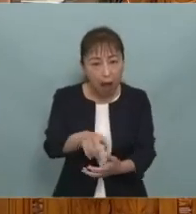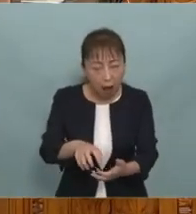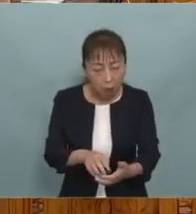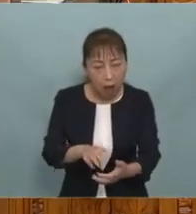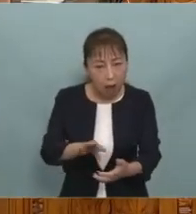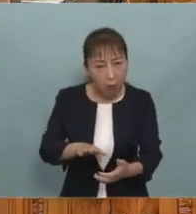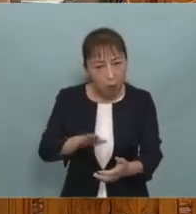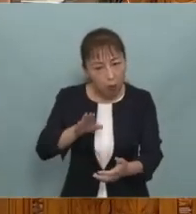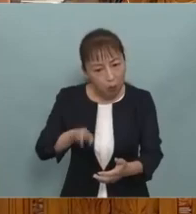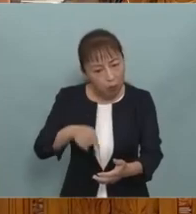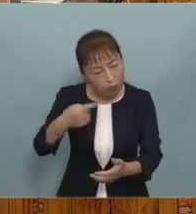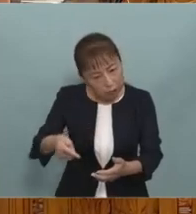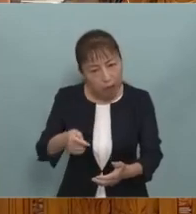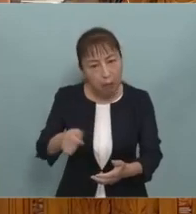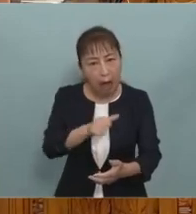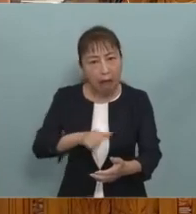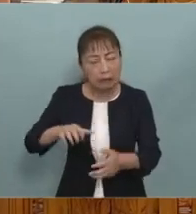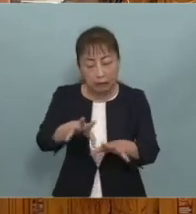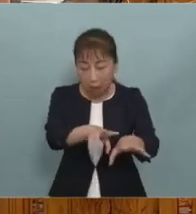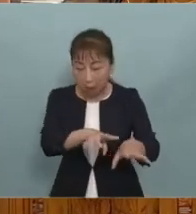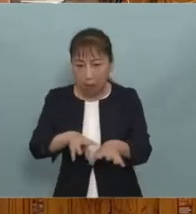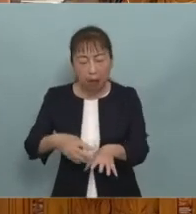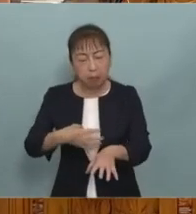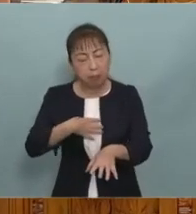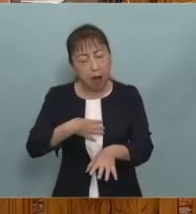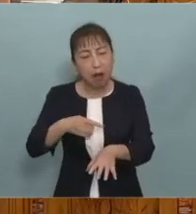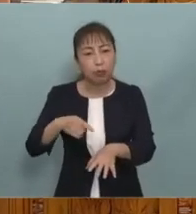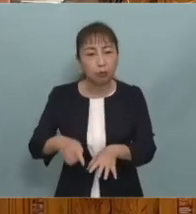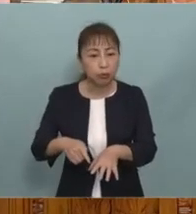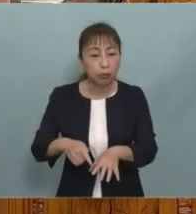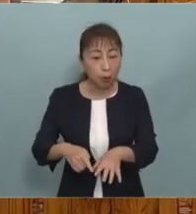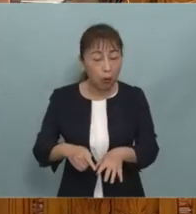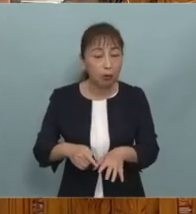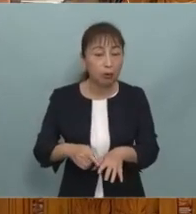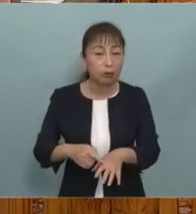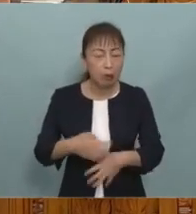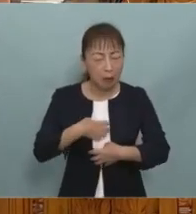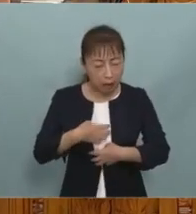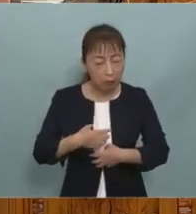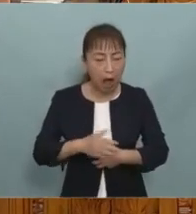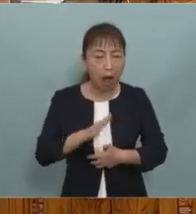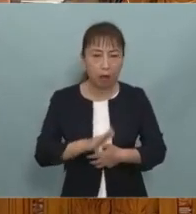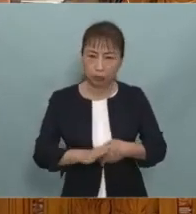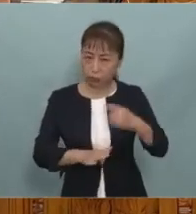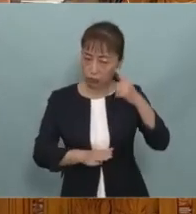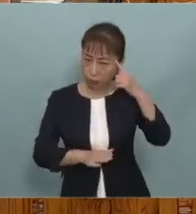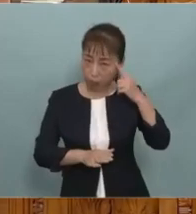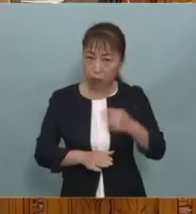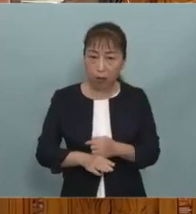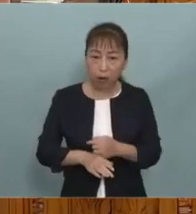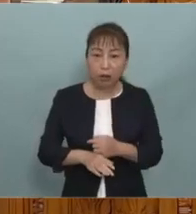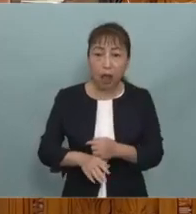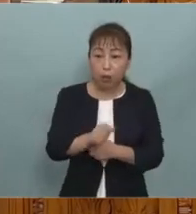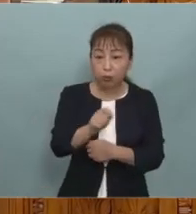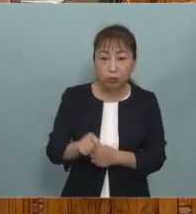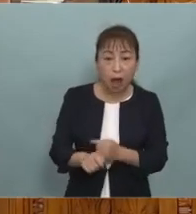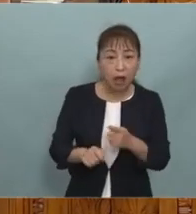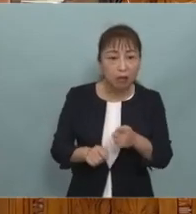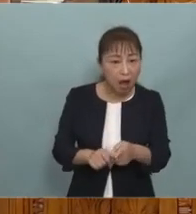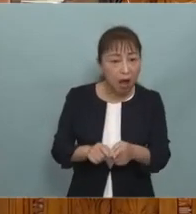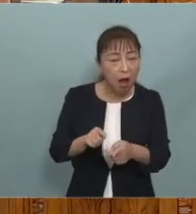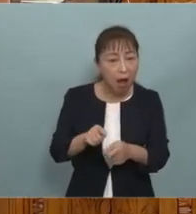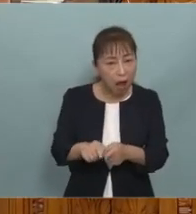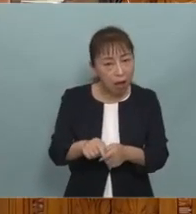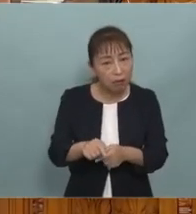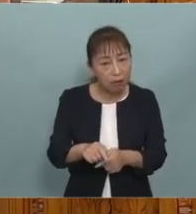ないそのような不安を多くの方々が抱いておりますなぜウクライナにおいて抑止